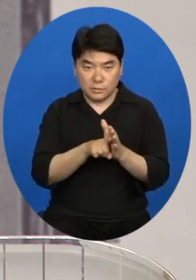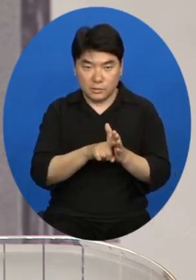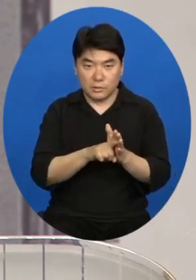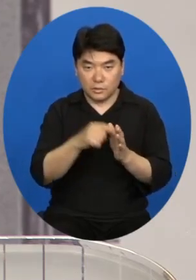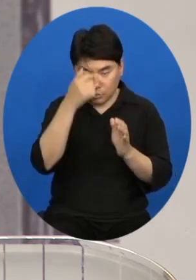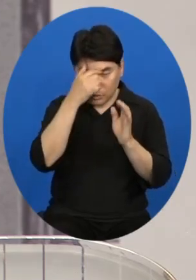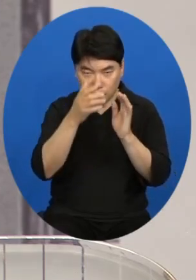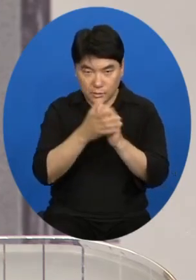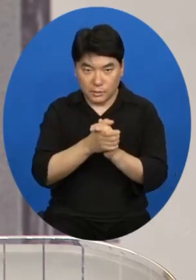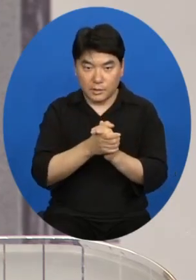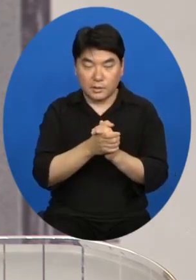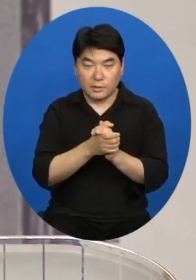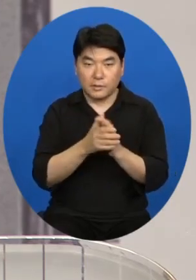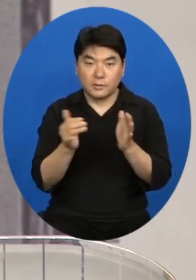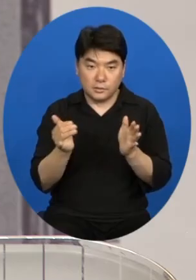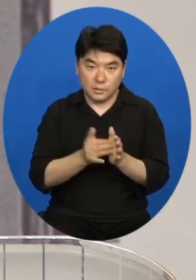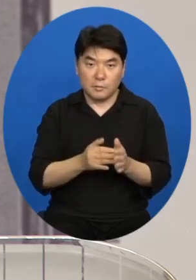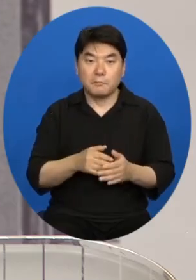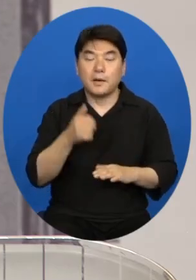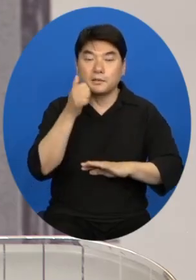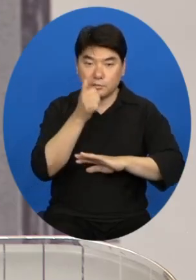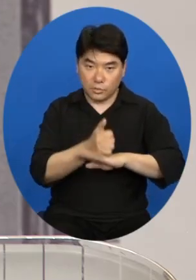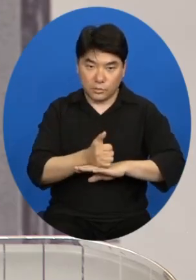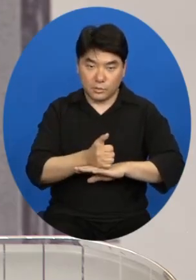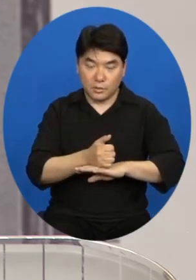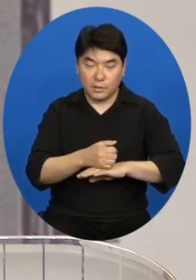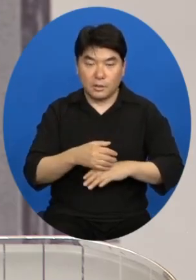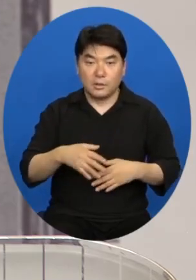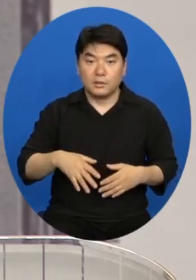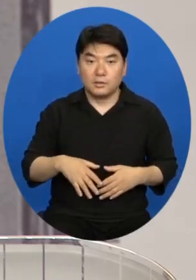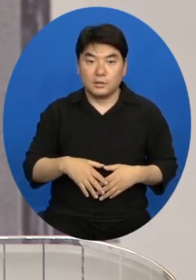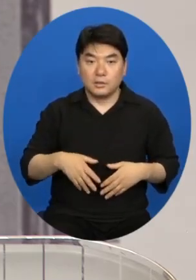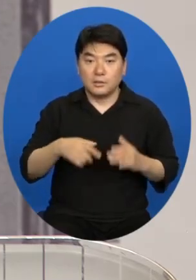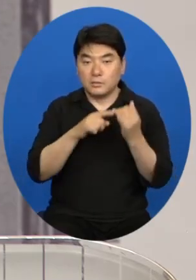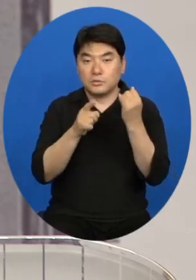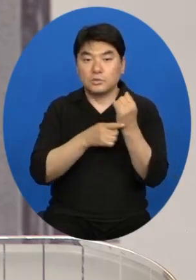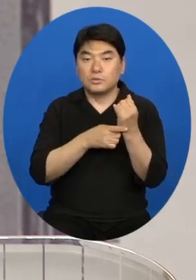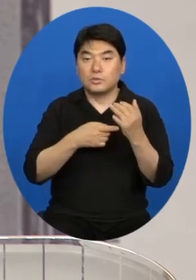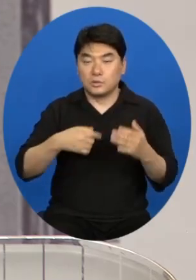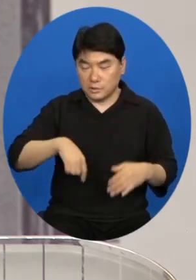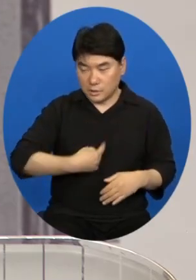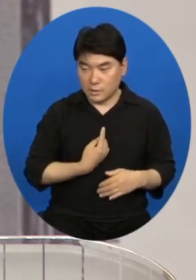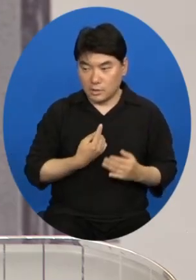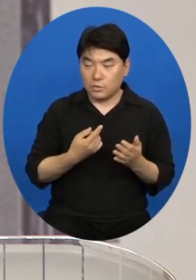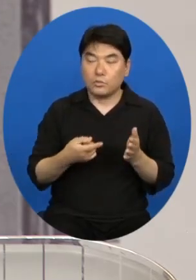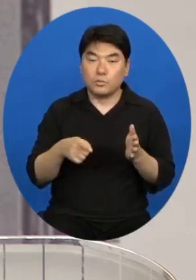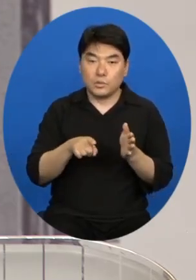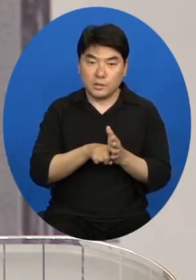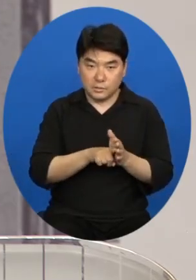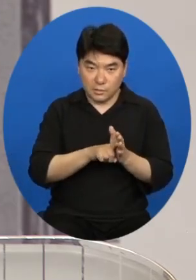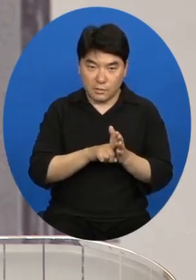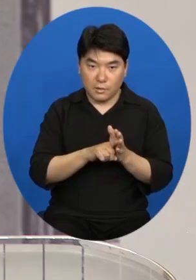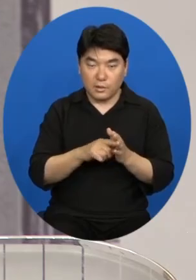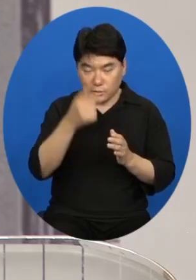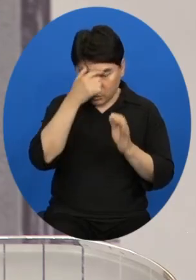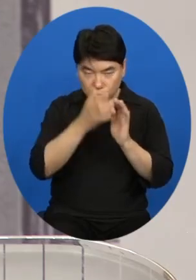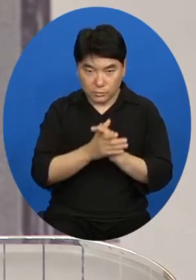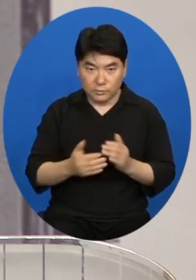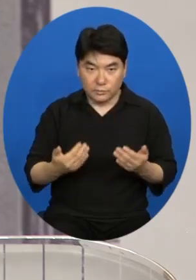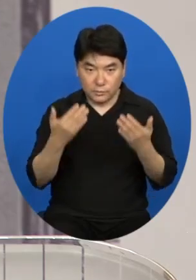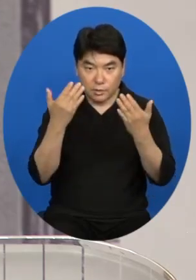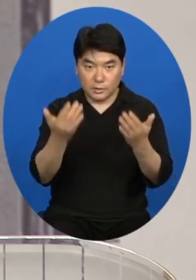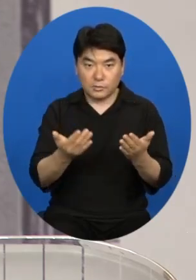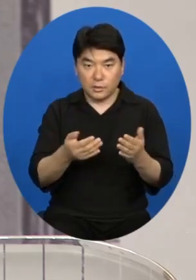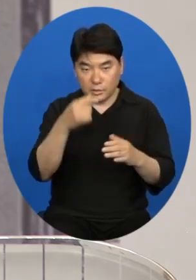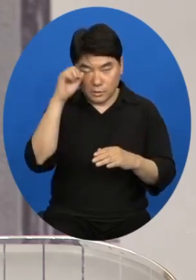되었다고 해요. 그 다음에 맨 마지막으로 자신의 태의문을 열어주십사 하는 마음으로 기도를 드린 거예요. 그리고 이제